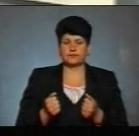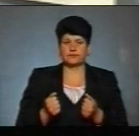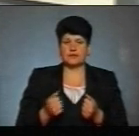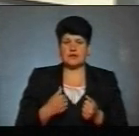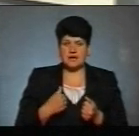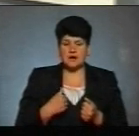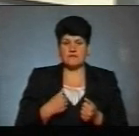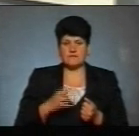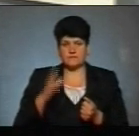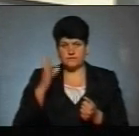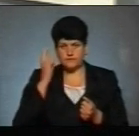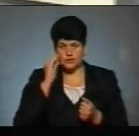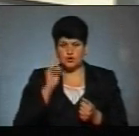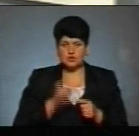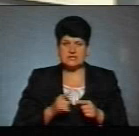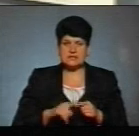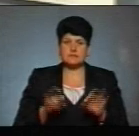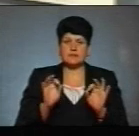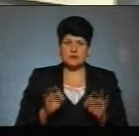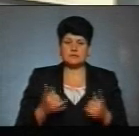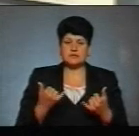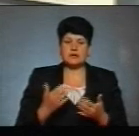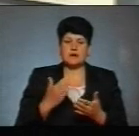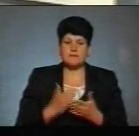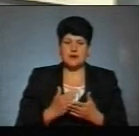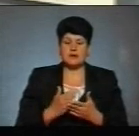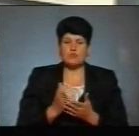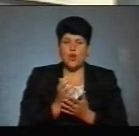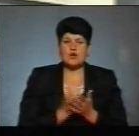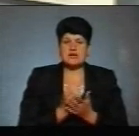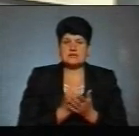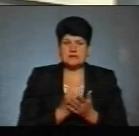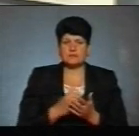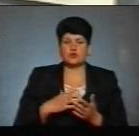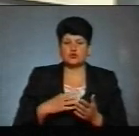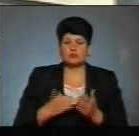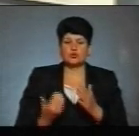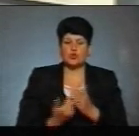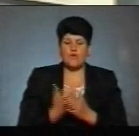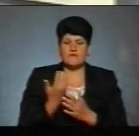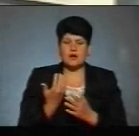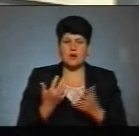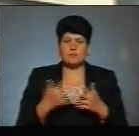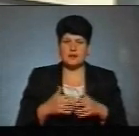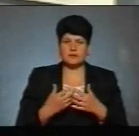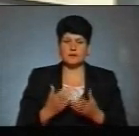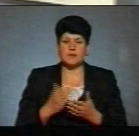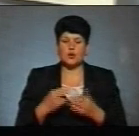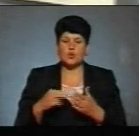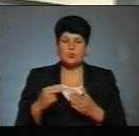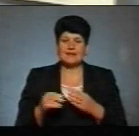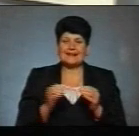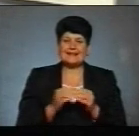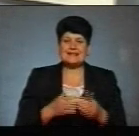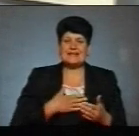я врахую, що це правильно, і ми зараз маємо такий резерв, хоча ми очікуємо, що нове обладнання, яке має закупити сьогодні 10